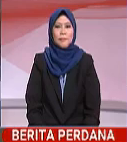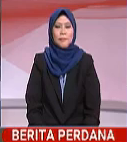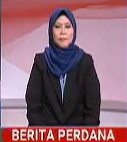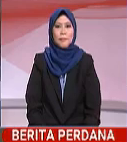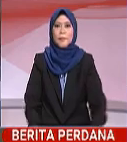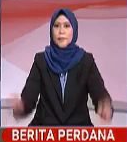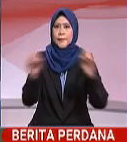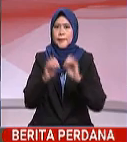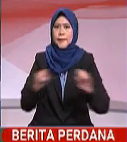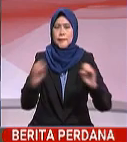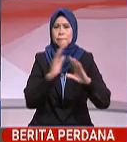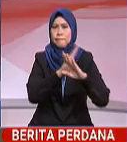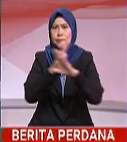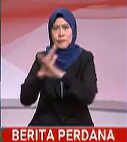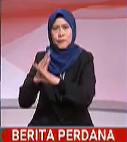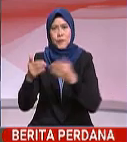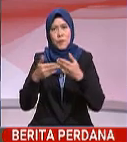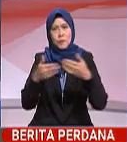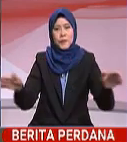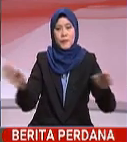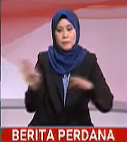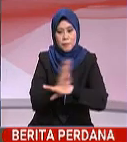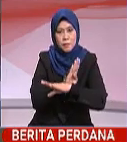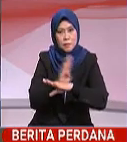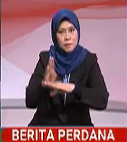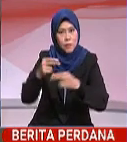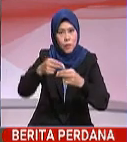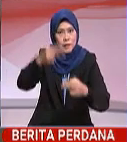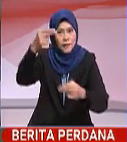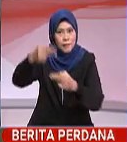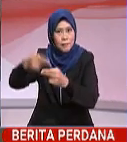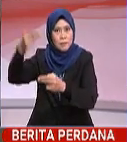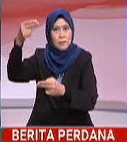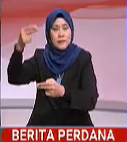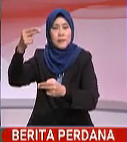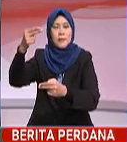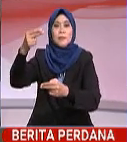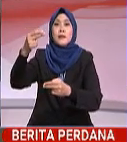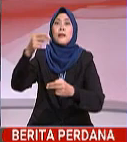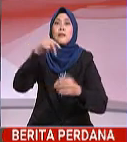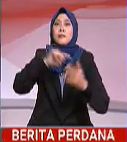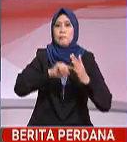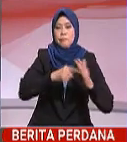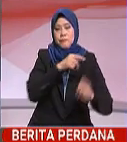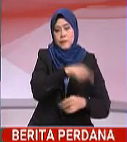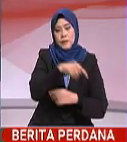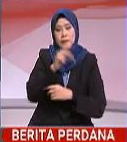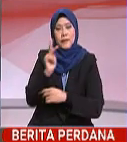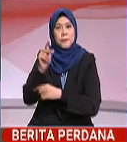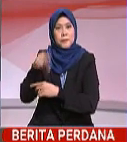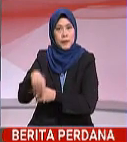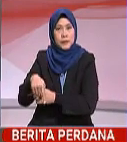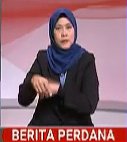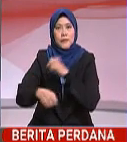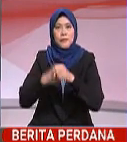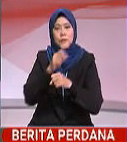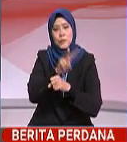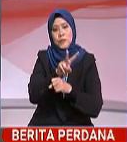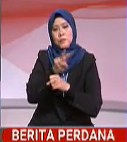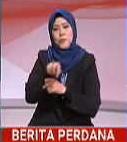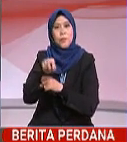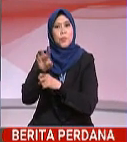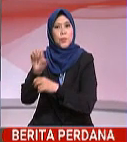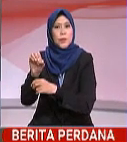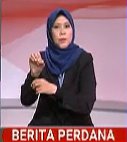Tiada larangan membuka operasi perniagaan perhotelan sepanjang pelaksanaan Perintah Kawalan Pergerakan PKP